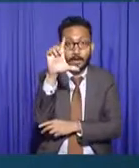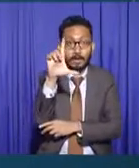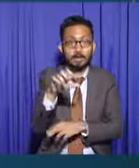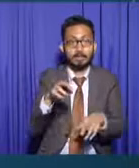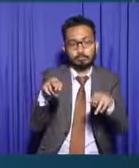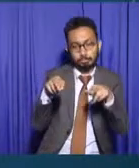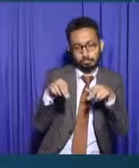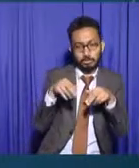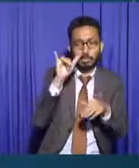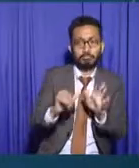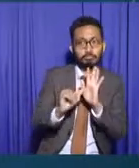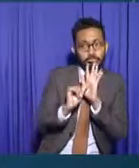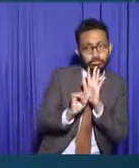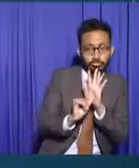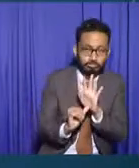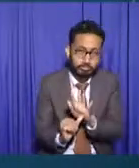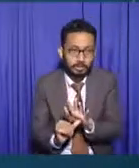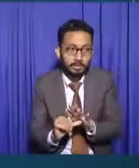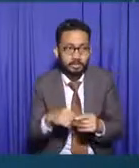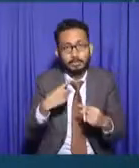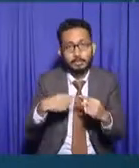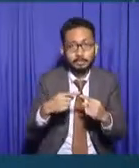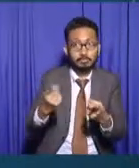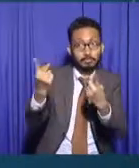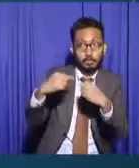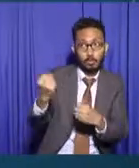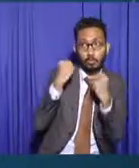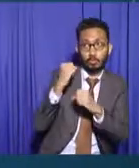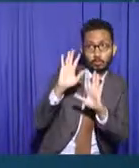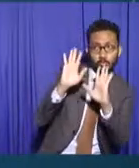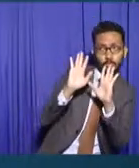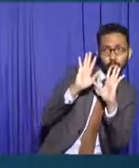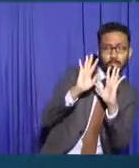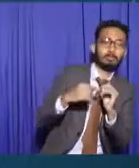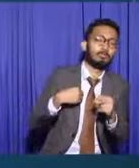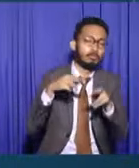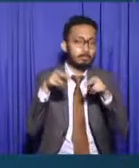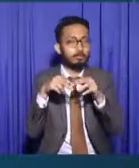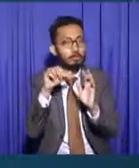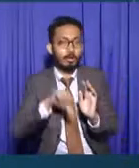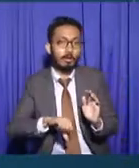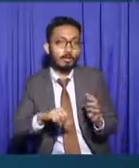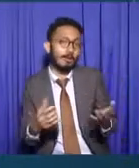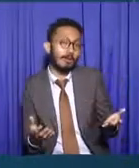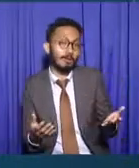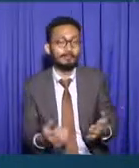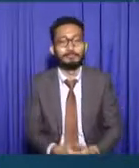resesif yang tertindas apabila hadirnya Jin dominan